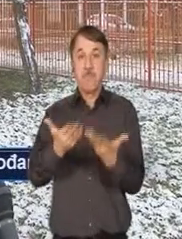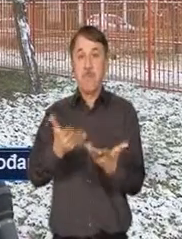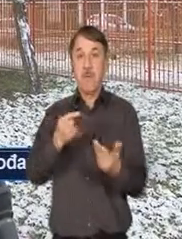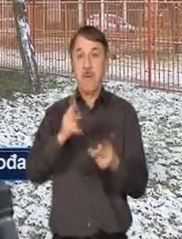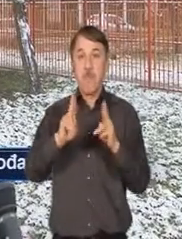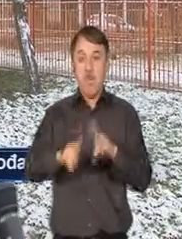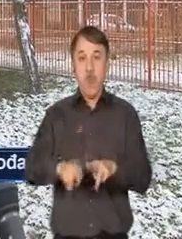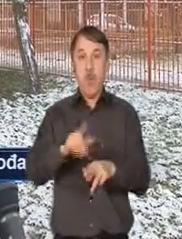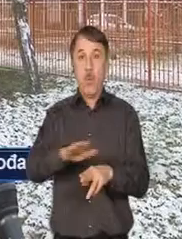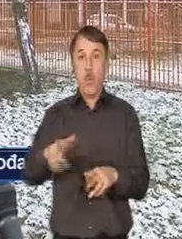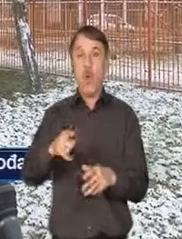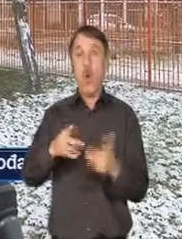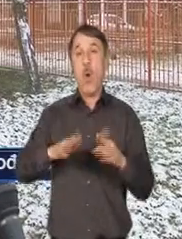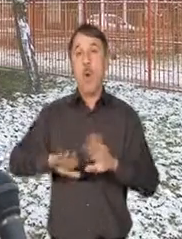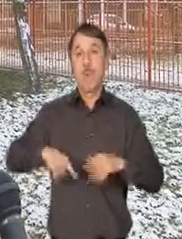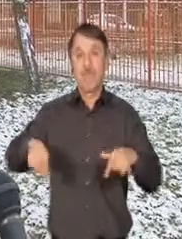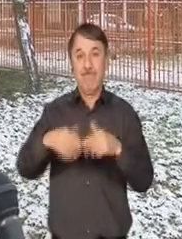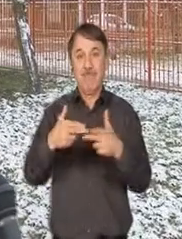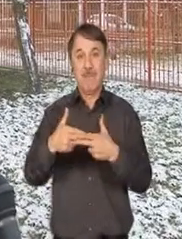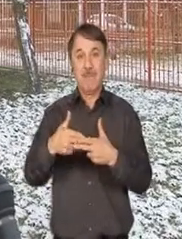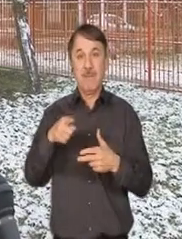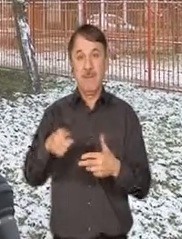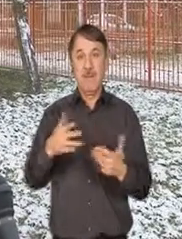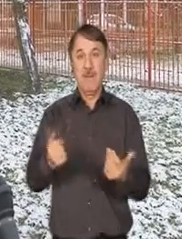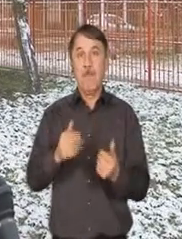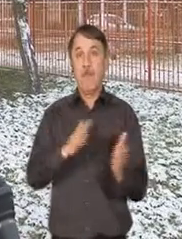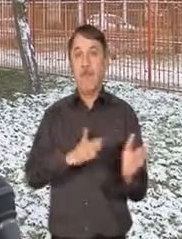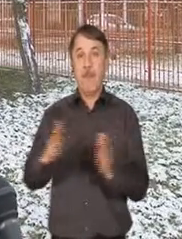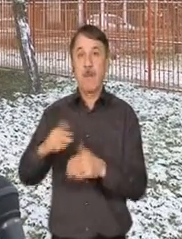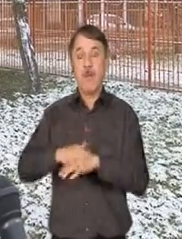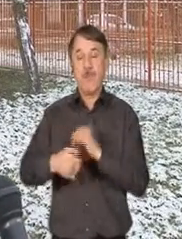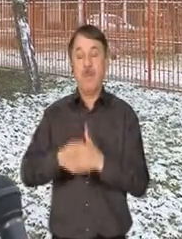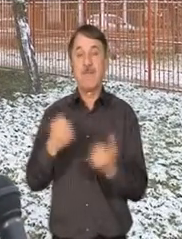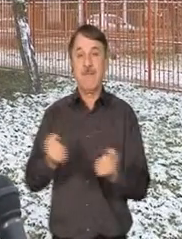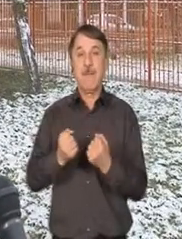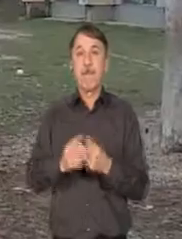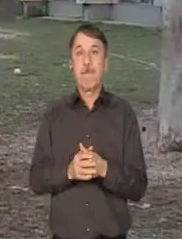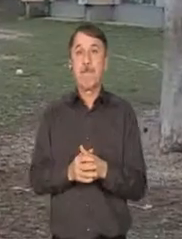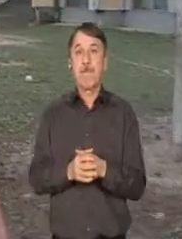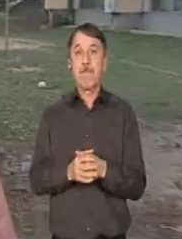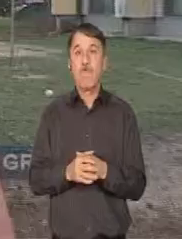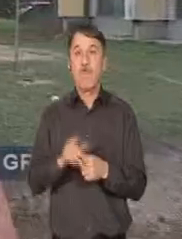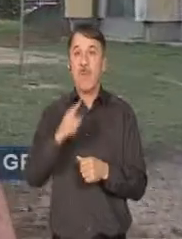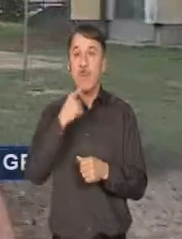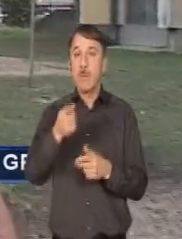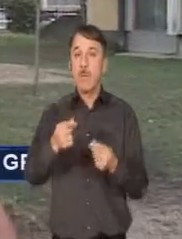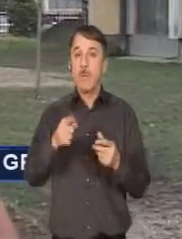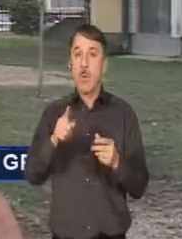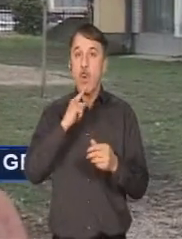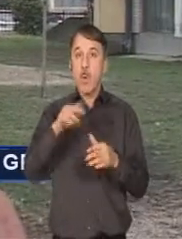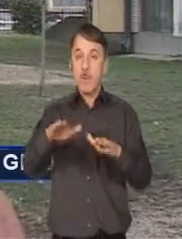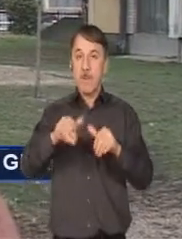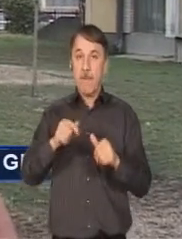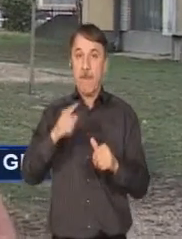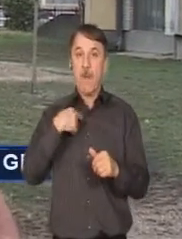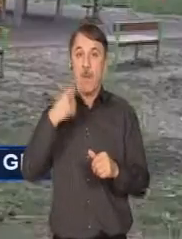naša deca mogu unutar svog objekta, unutar svoje škole da priušte sebe neko zadovoljstvo igranja vežbanja. Nova igrališta, slično